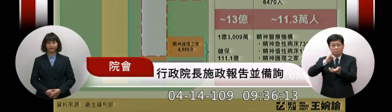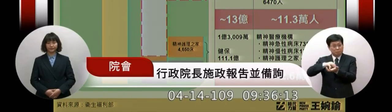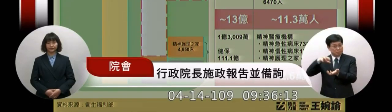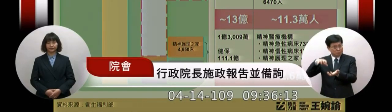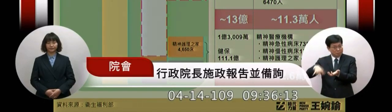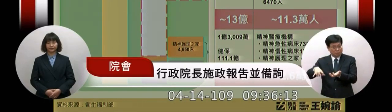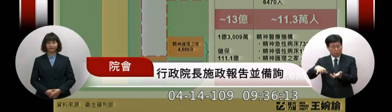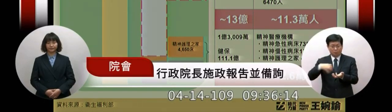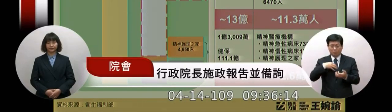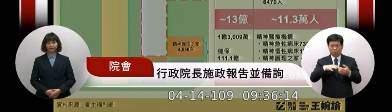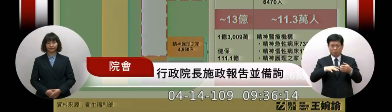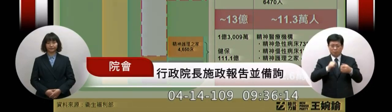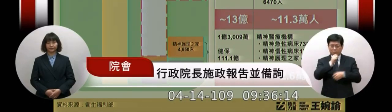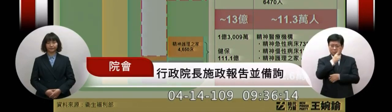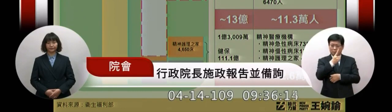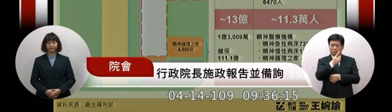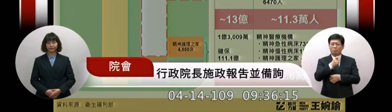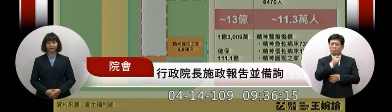医疗机构的